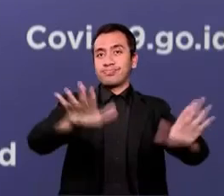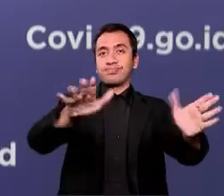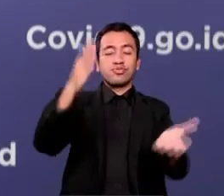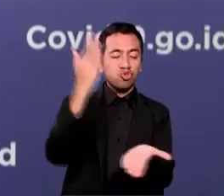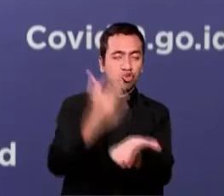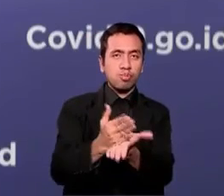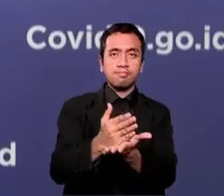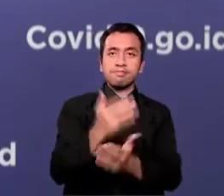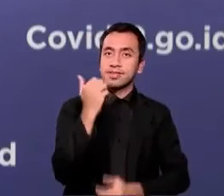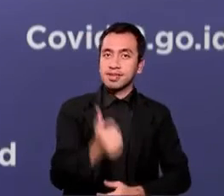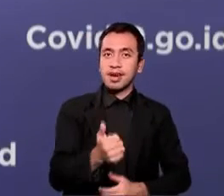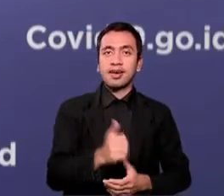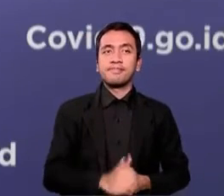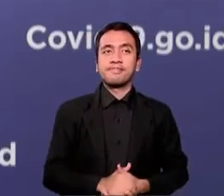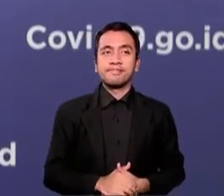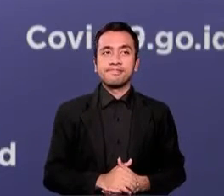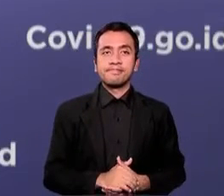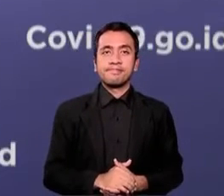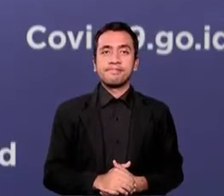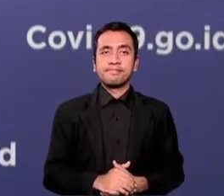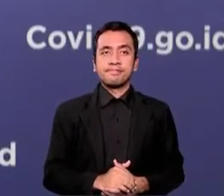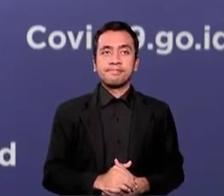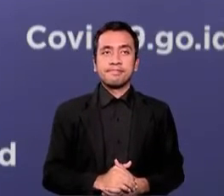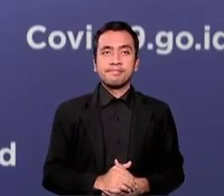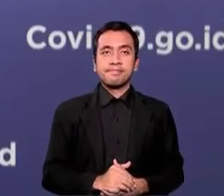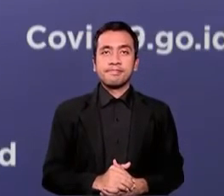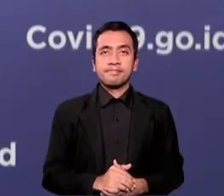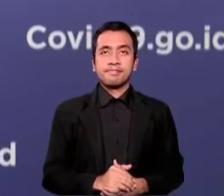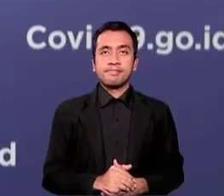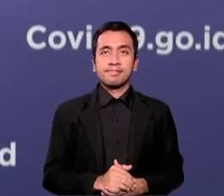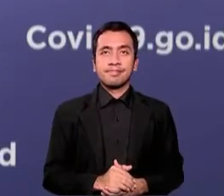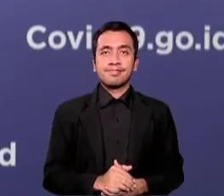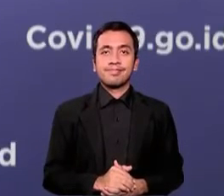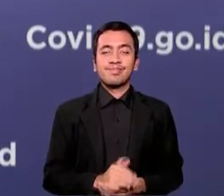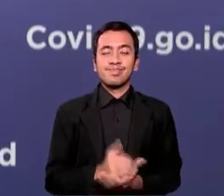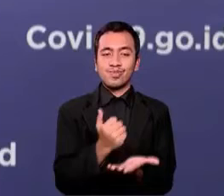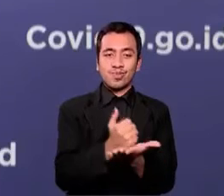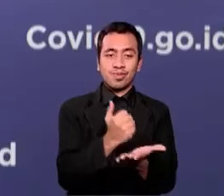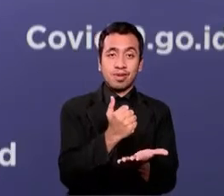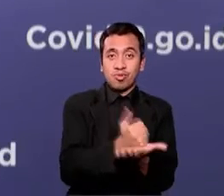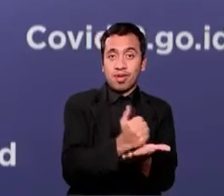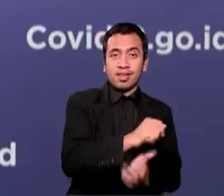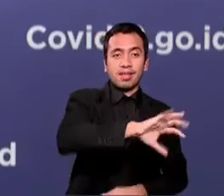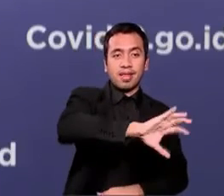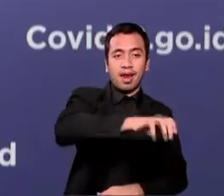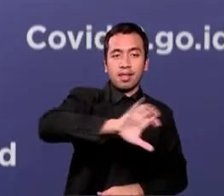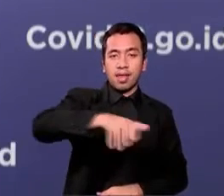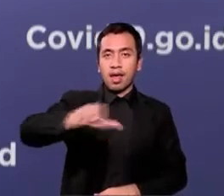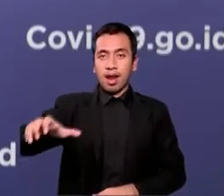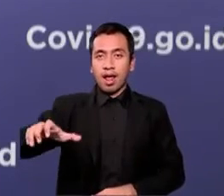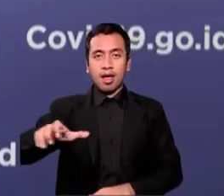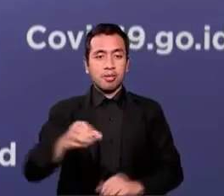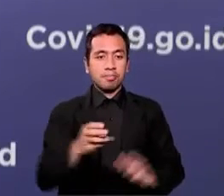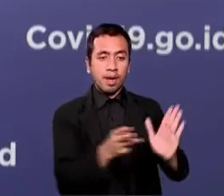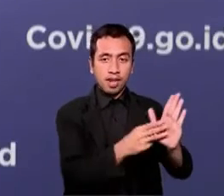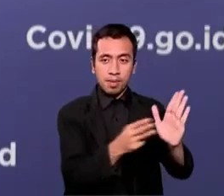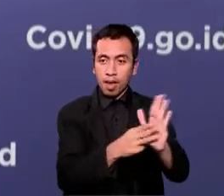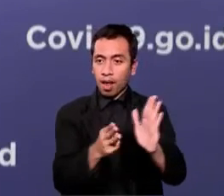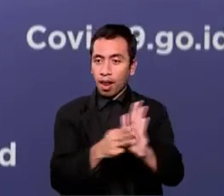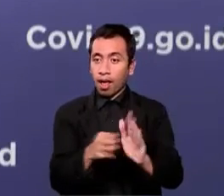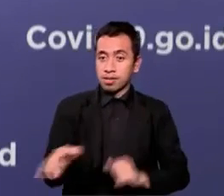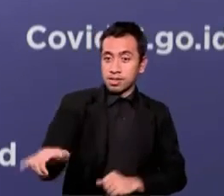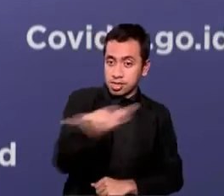19 permasalahan yang kita hadapi dari masing-masing daerah tentunya tidak sama resiko